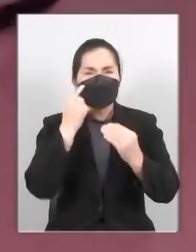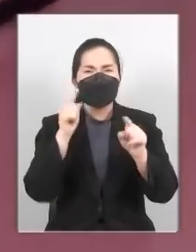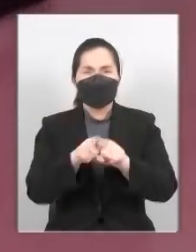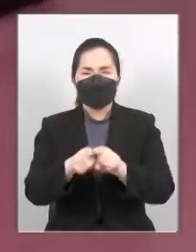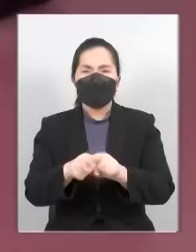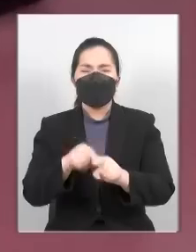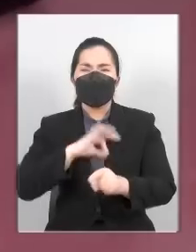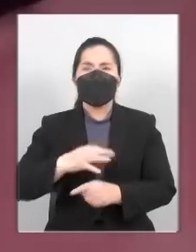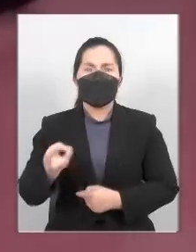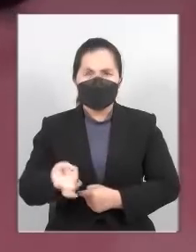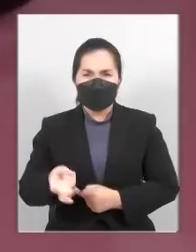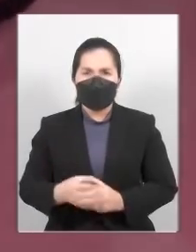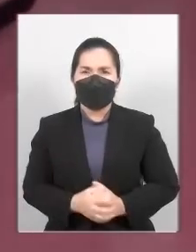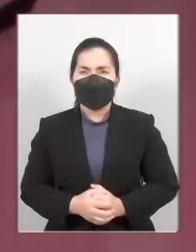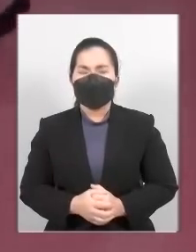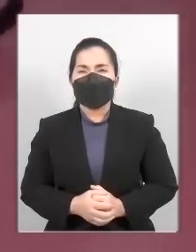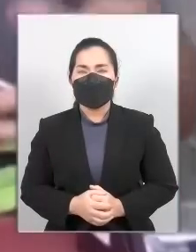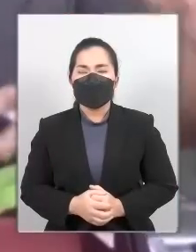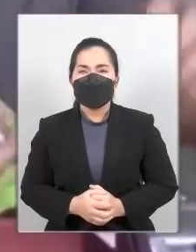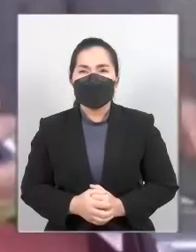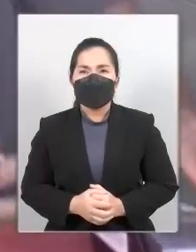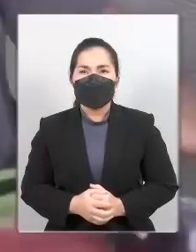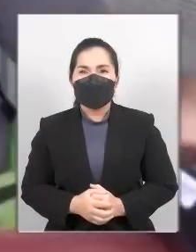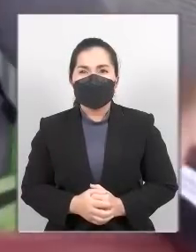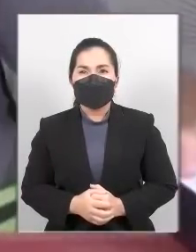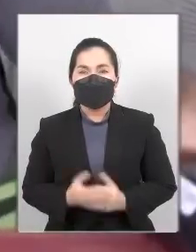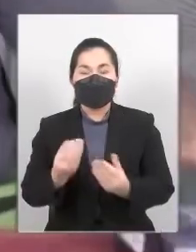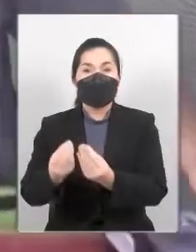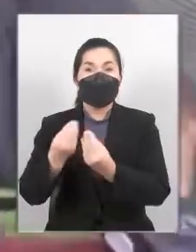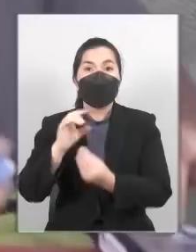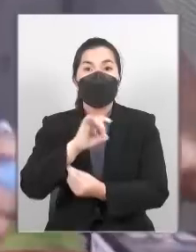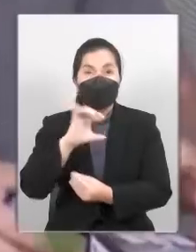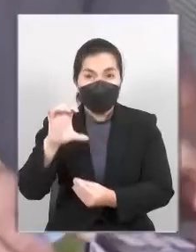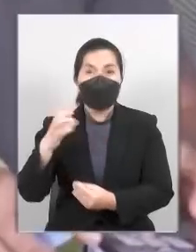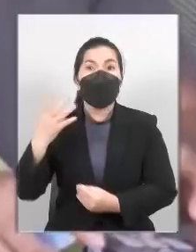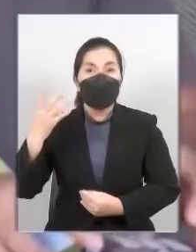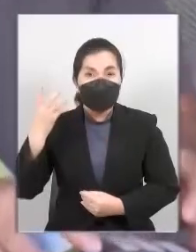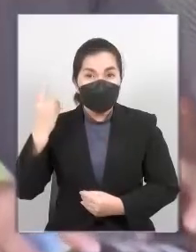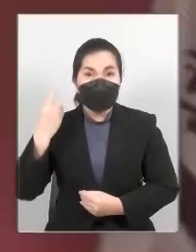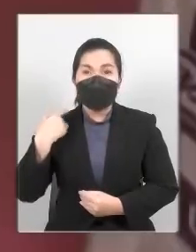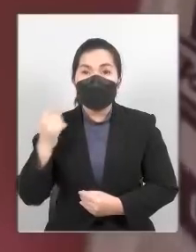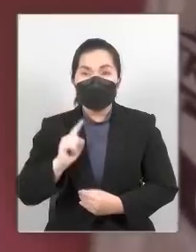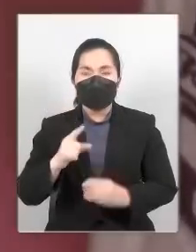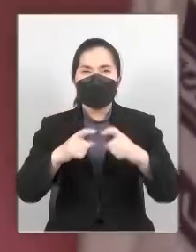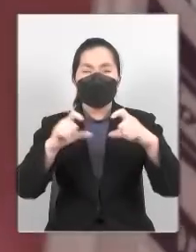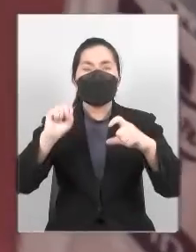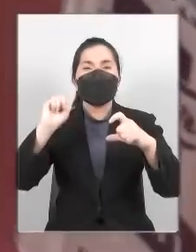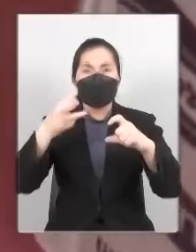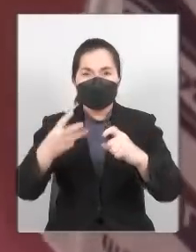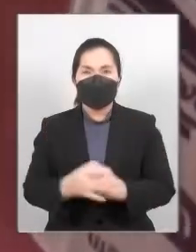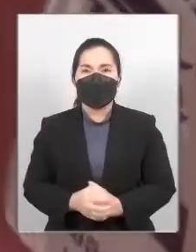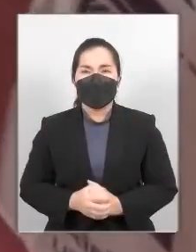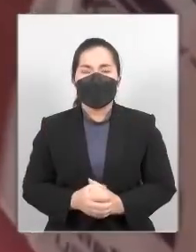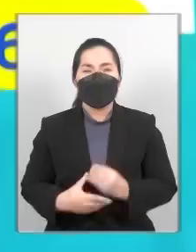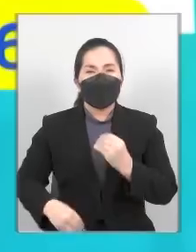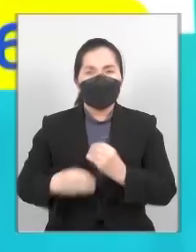คะแล้วนอกจากรูปแบบแจก800แล้วนะคะเมื่อวานยังไฟเขียวแจกตังค์บัตรคนจนด้วยค่ะเดี๋ยวจะเพิ่ม